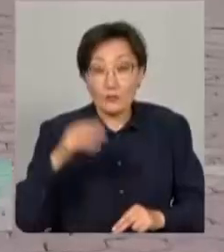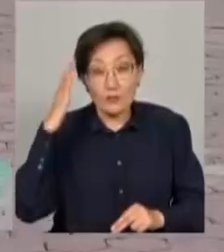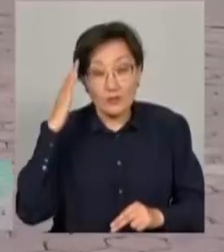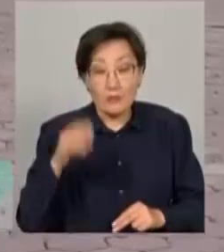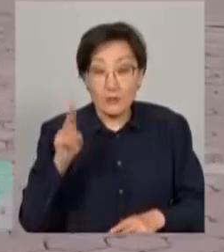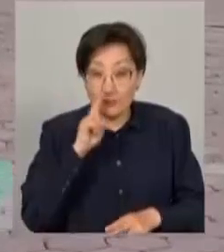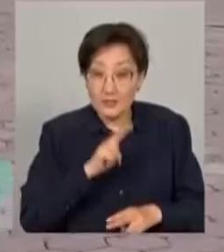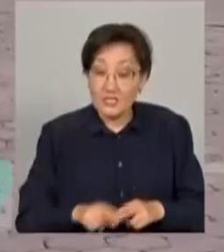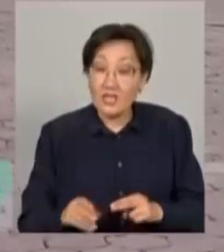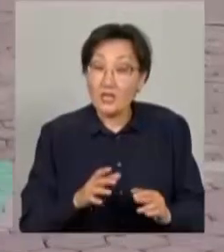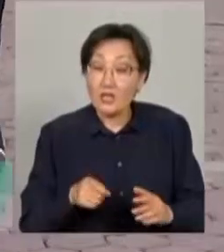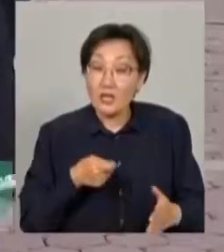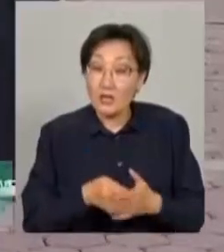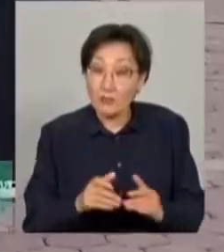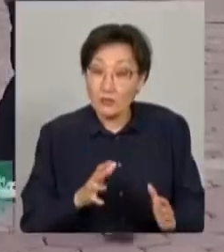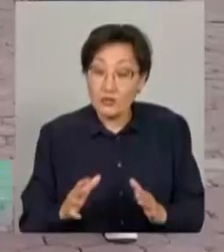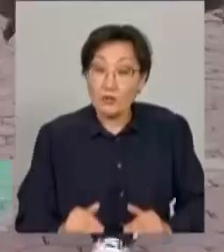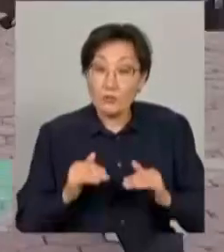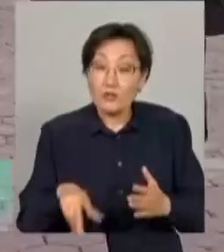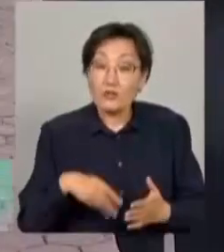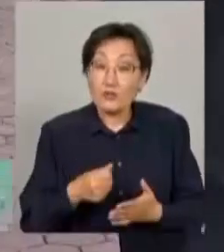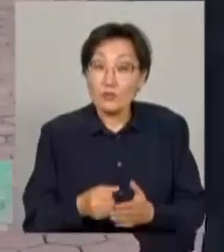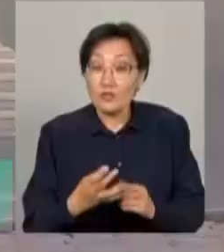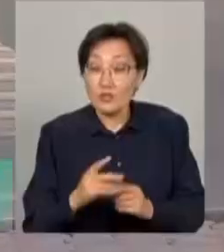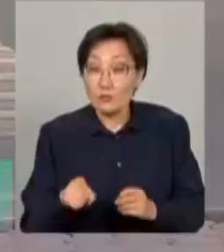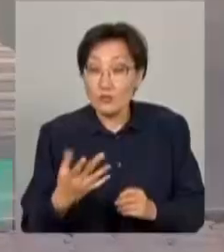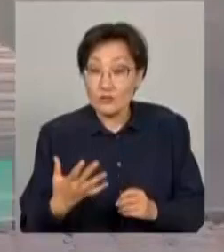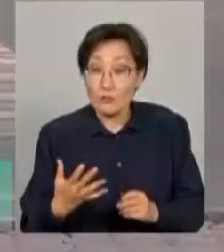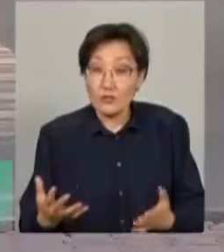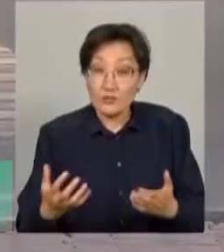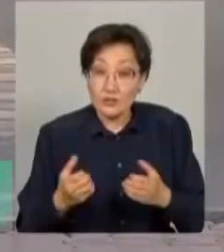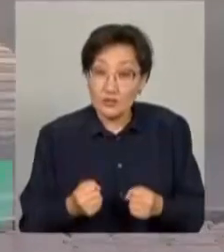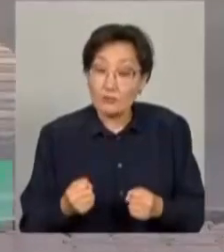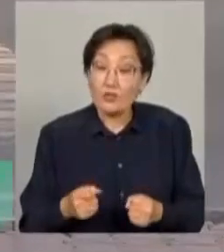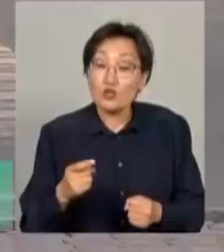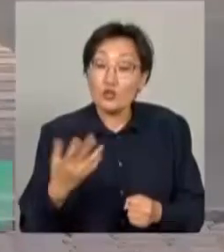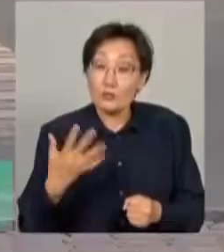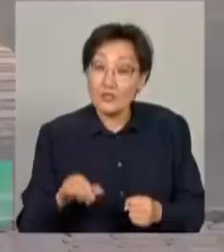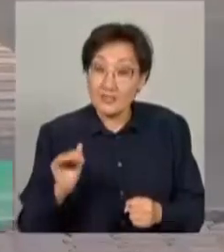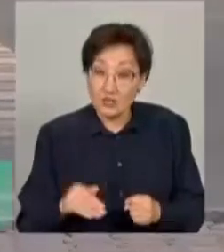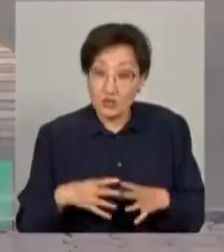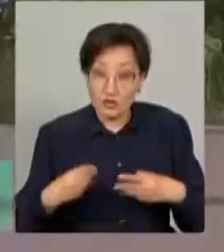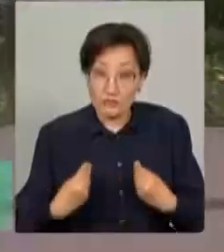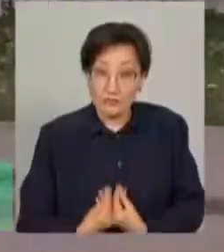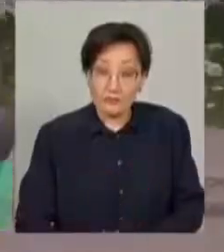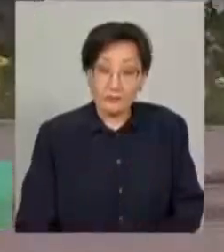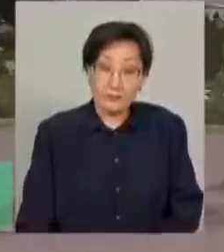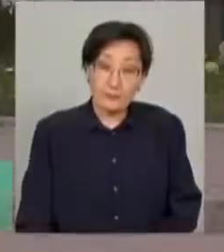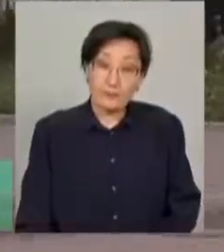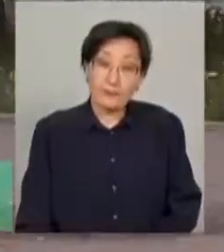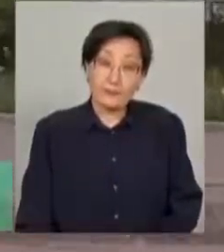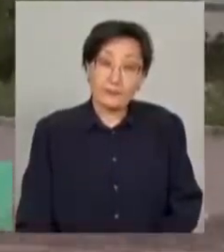потери кормильца повышенные выплаты на более чем 14 процентов получат порядка 150 тысяч Семей